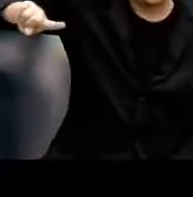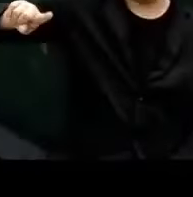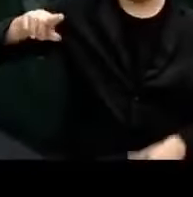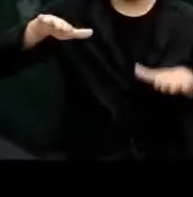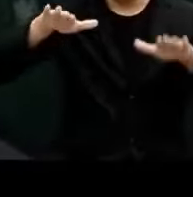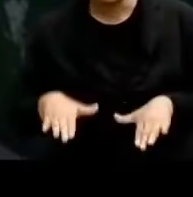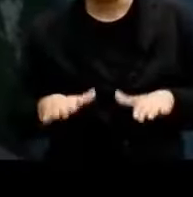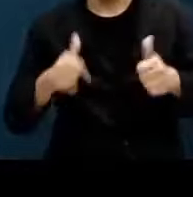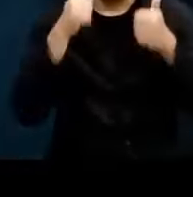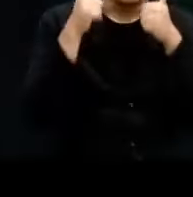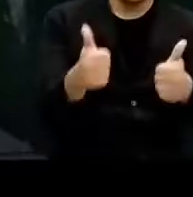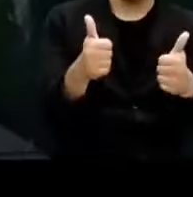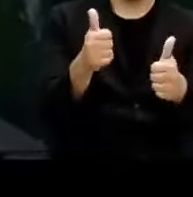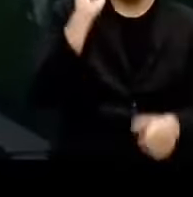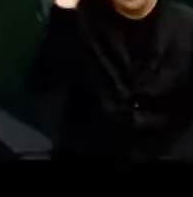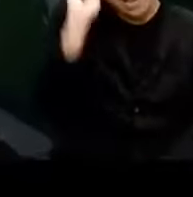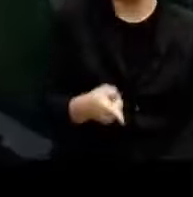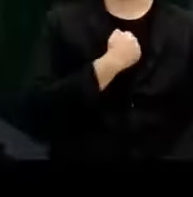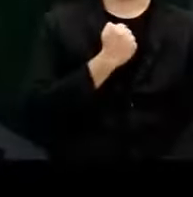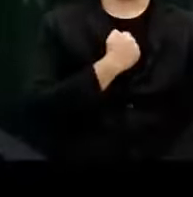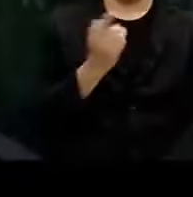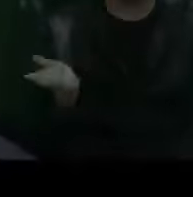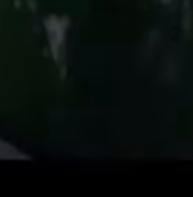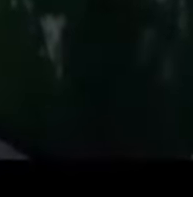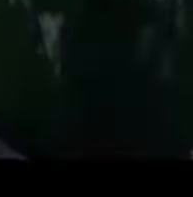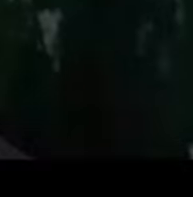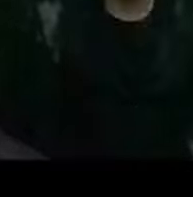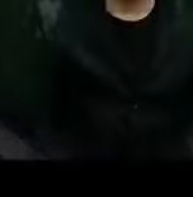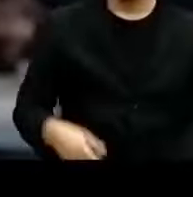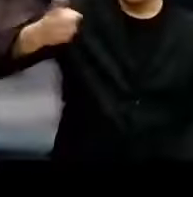mereka harus memiliki tempat tinggal yang layak.